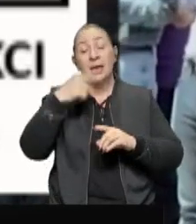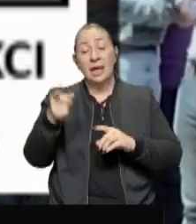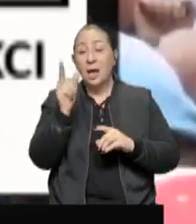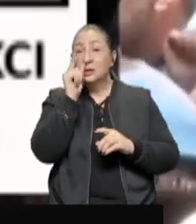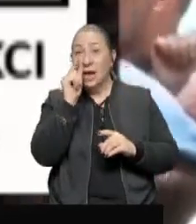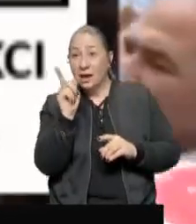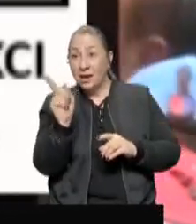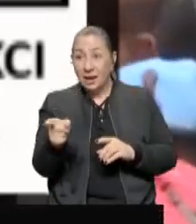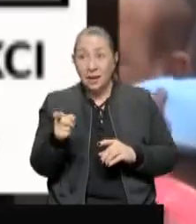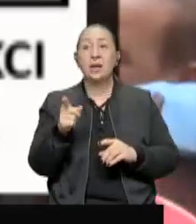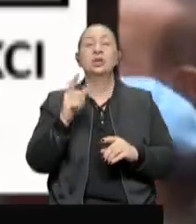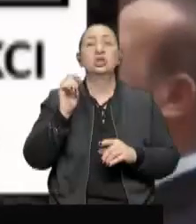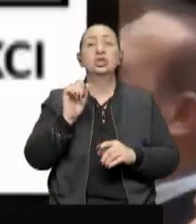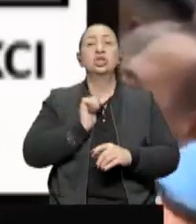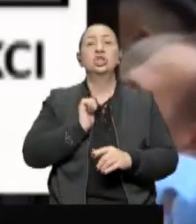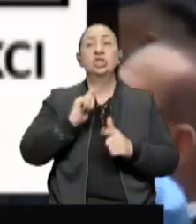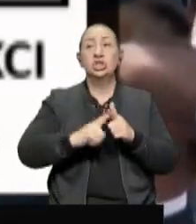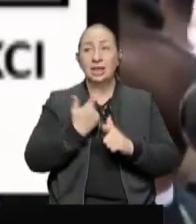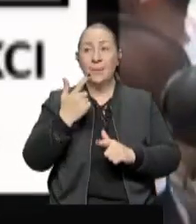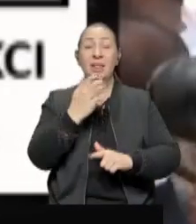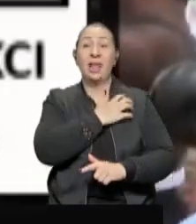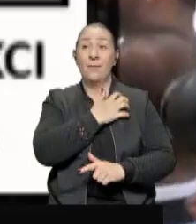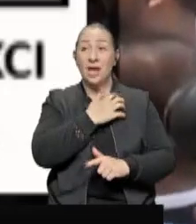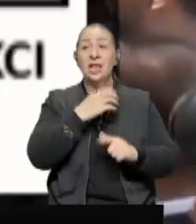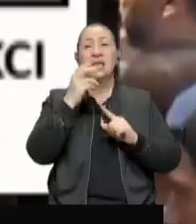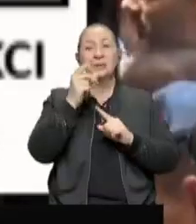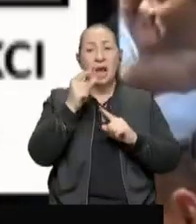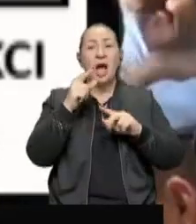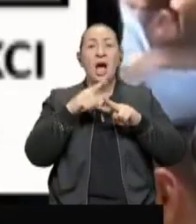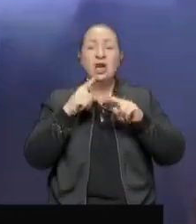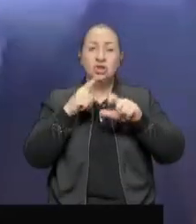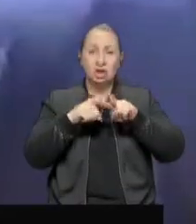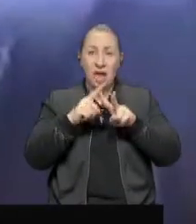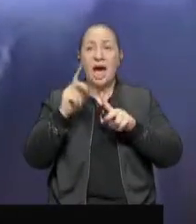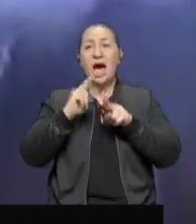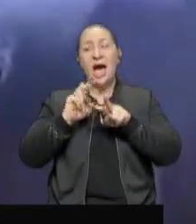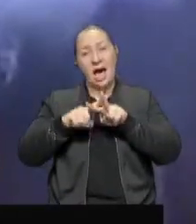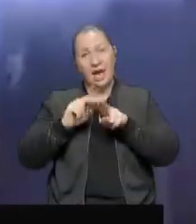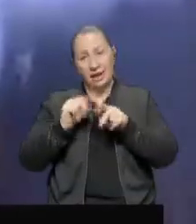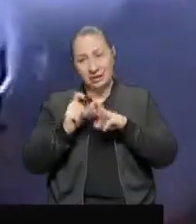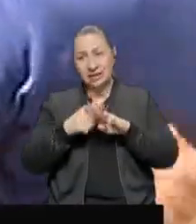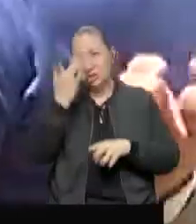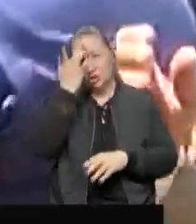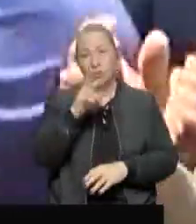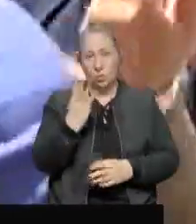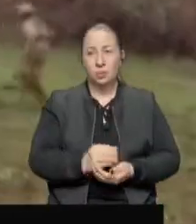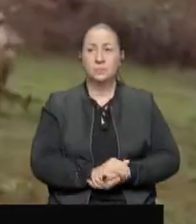Abluka operasyonundaysa jandarma teğmen İsmail Can Akdeniz şehit oldu. Allahu